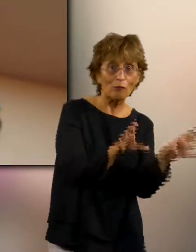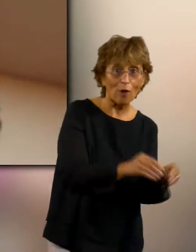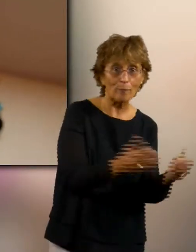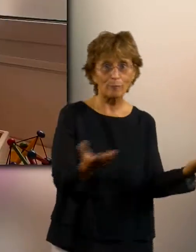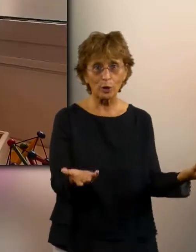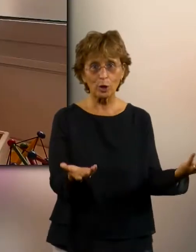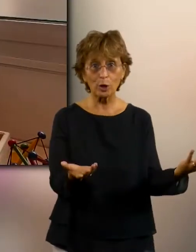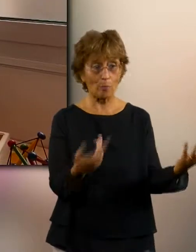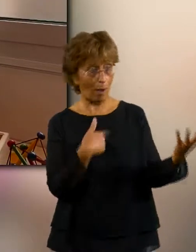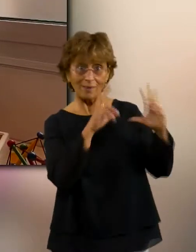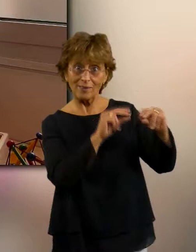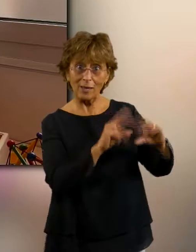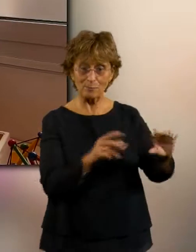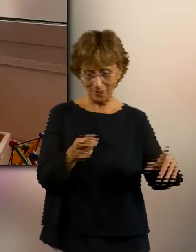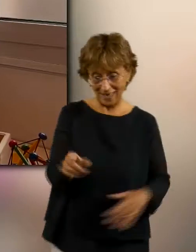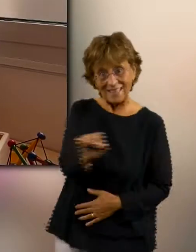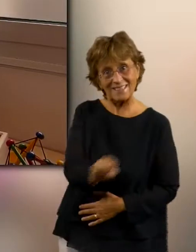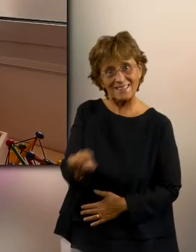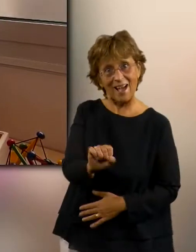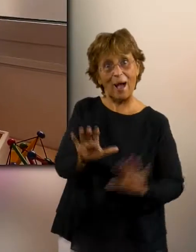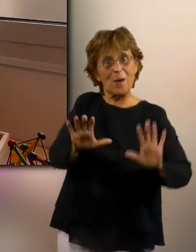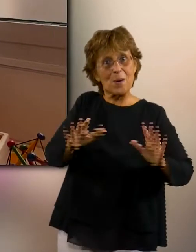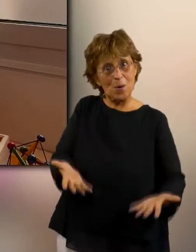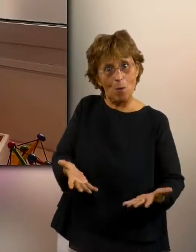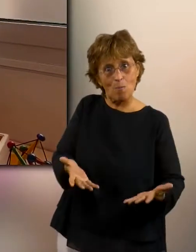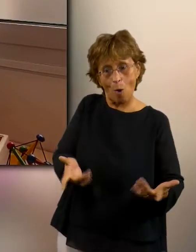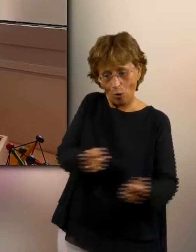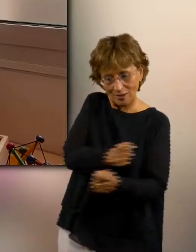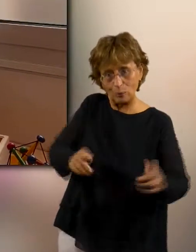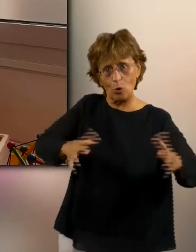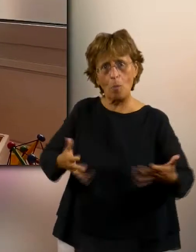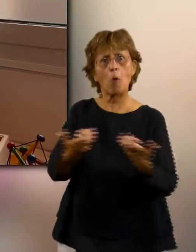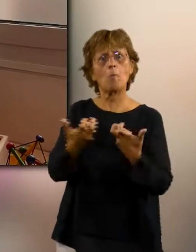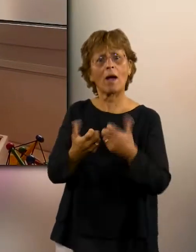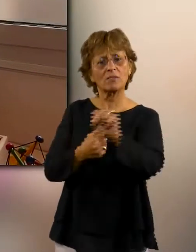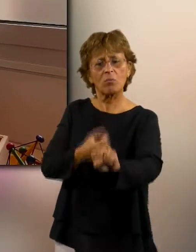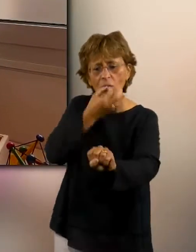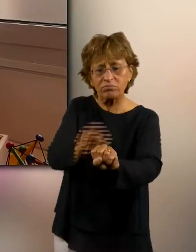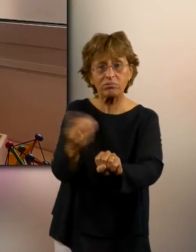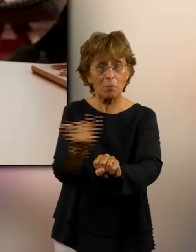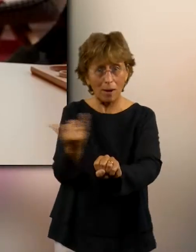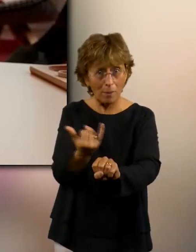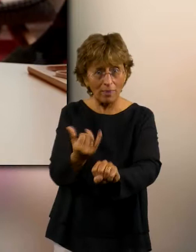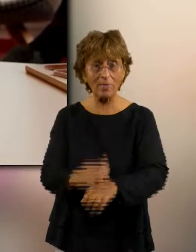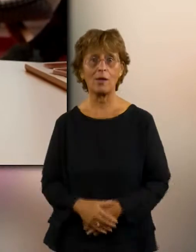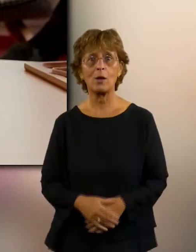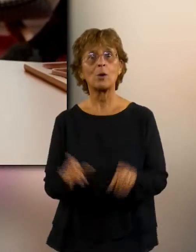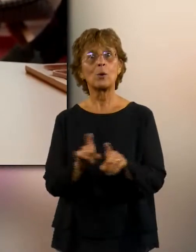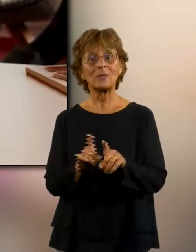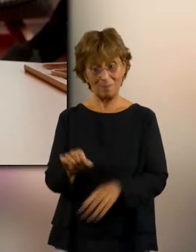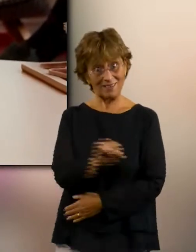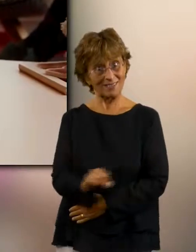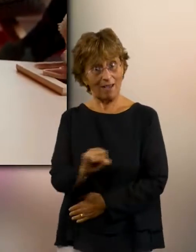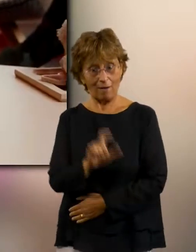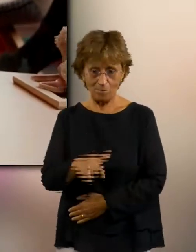maison, on explique à la famille, on explique comment parler avec Sarah. Il ne faut pas lui parler derrière, parce que ça ne sert à